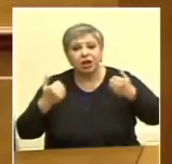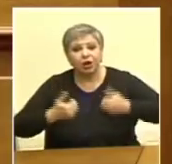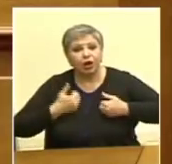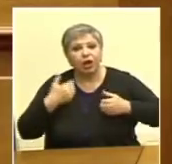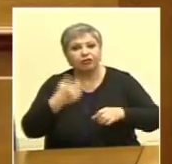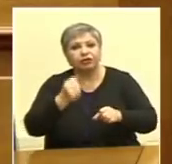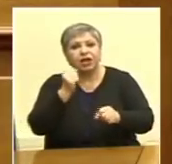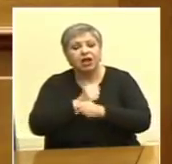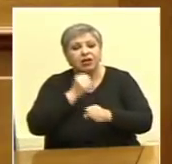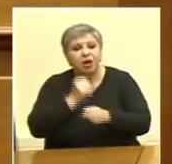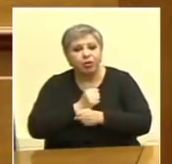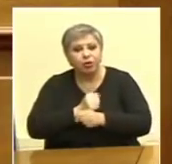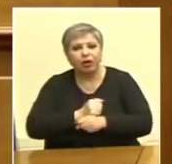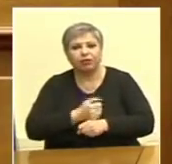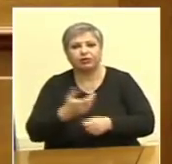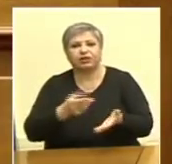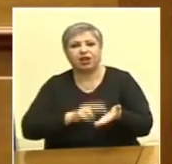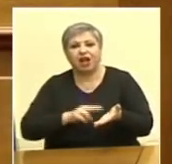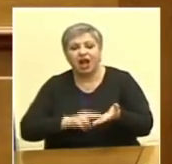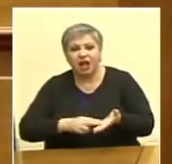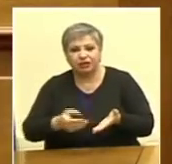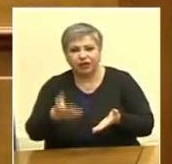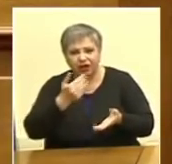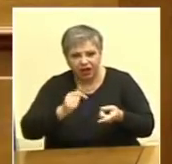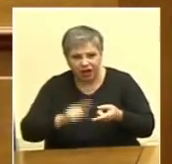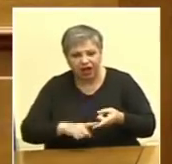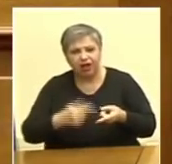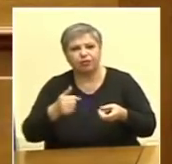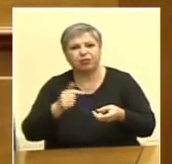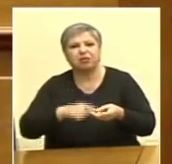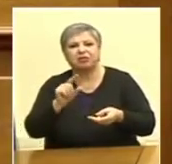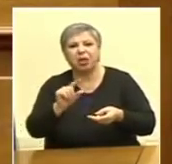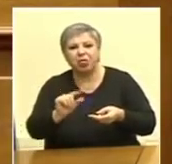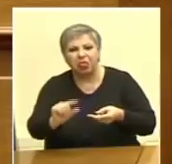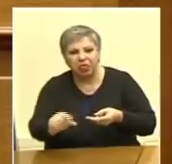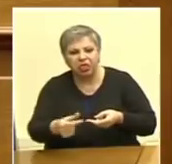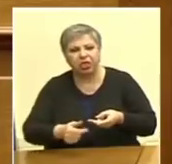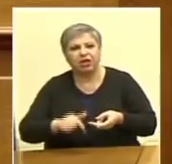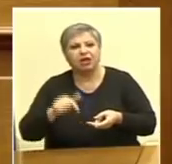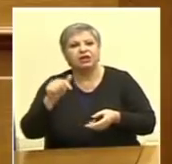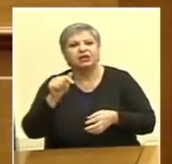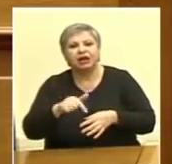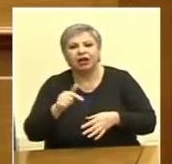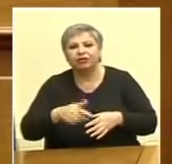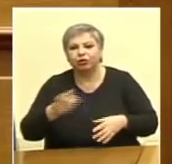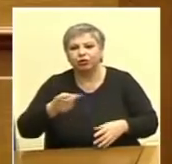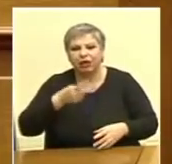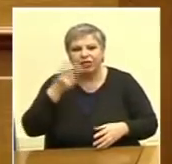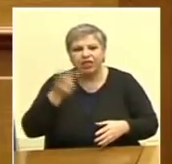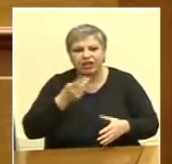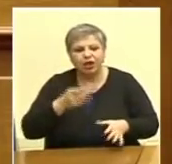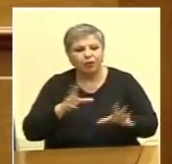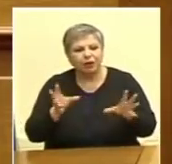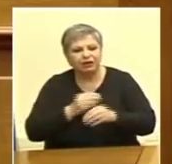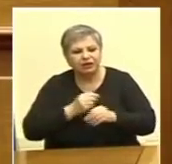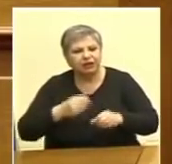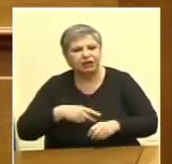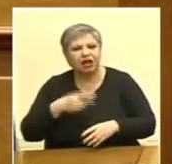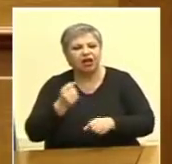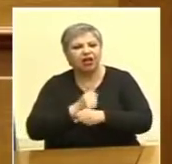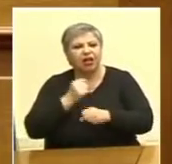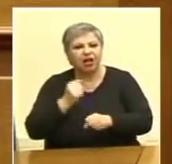ανασφάλιστη, με χαμηλότερο μισθό και χωρίς στοιχειώδη εργασιακά δικαιώματα. Είπατε